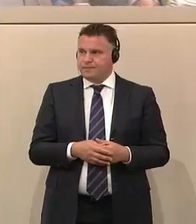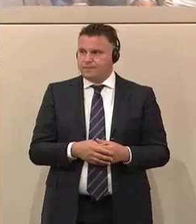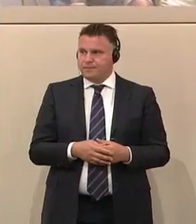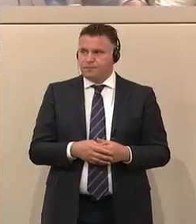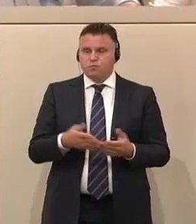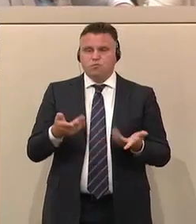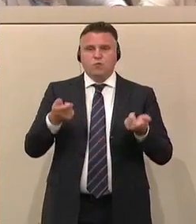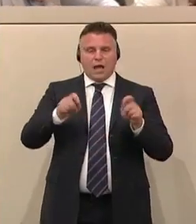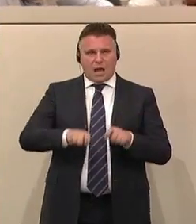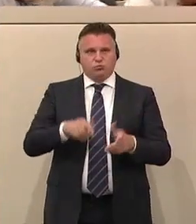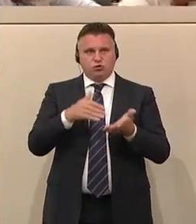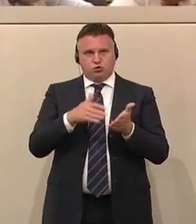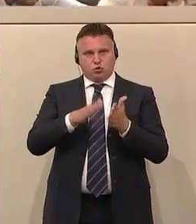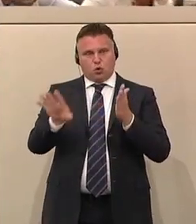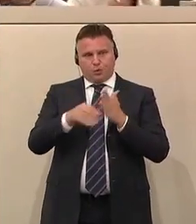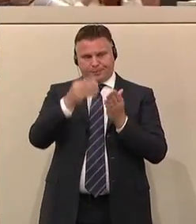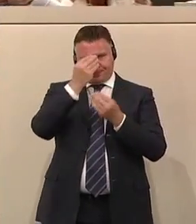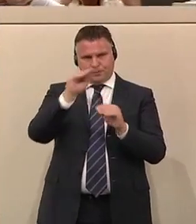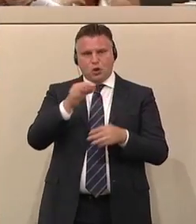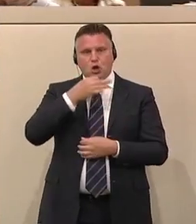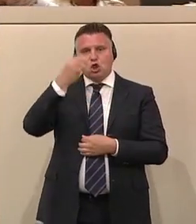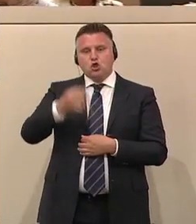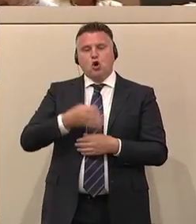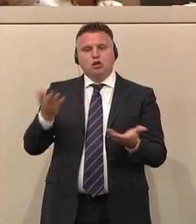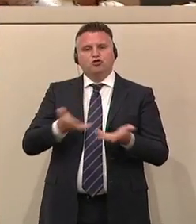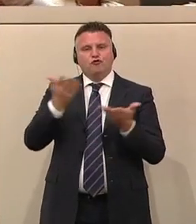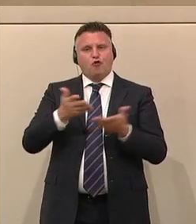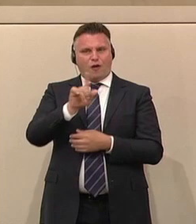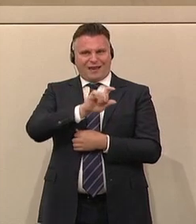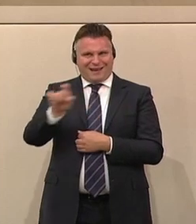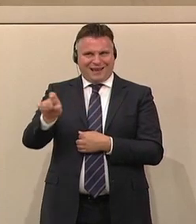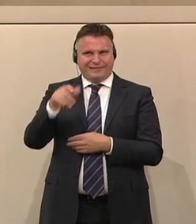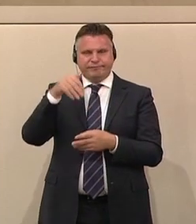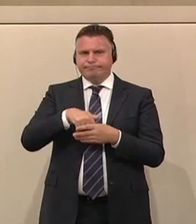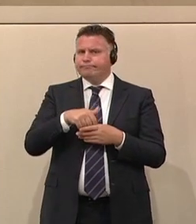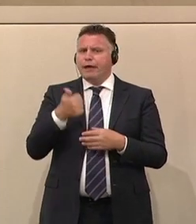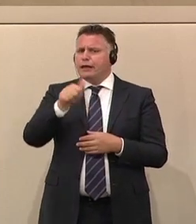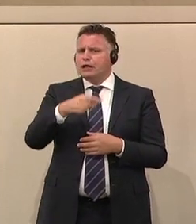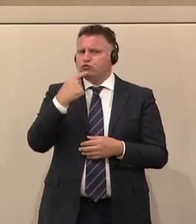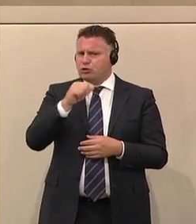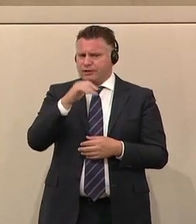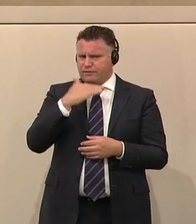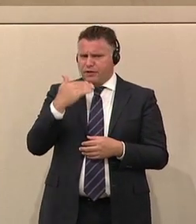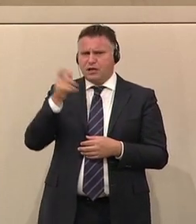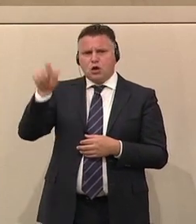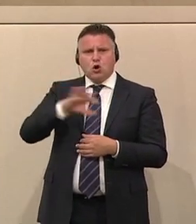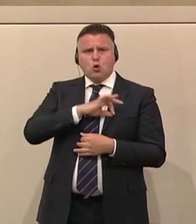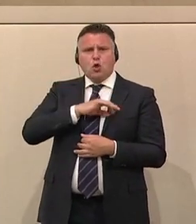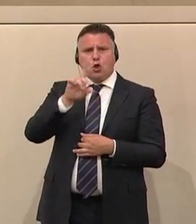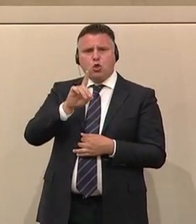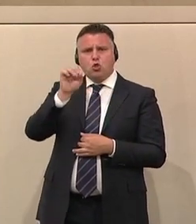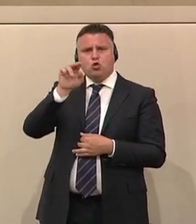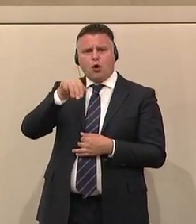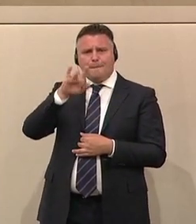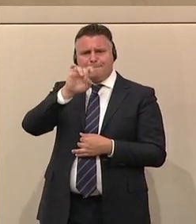Und abschließend noch zu den Deutschförderklassen, da will ich inhaltlich nicht sehr viel sagen. Der Kollege Dönmetz hat das ja sehr